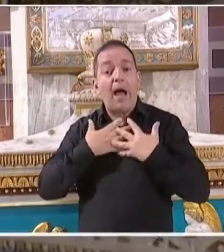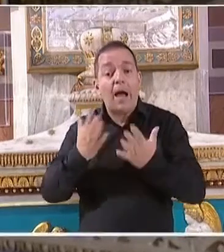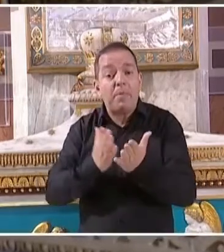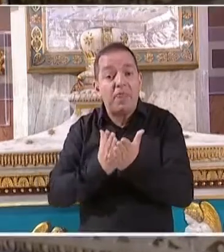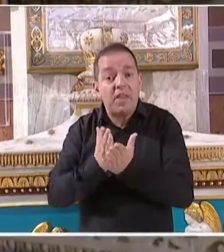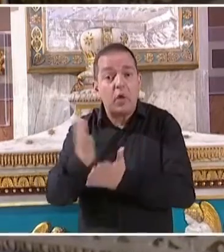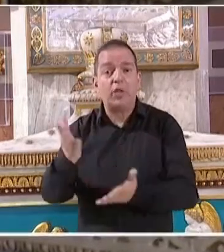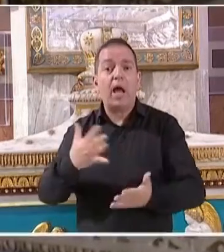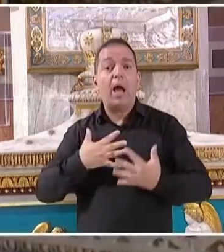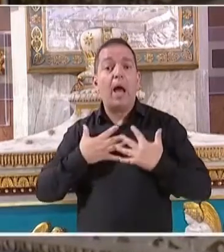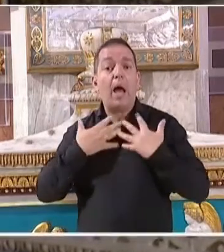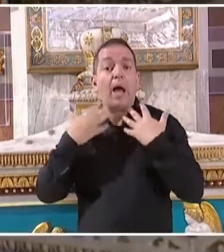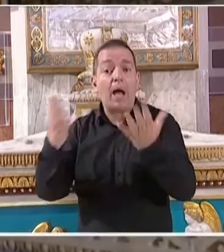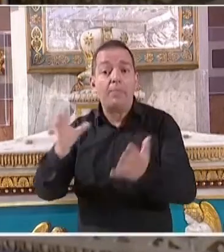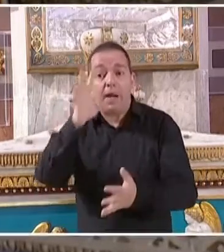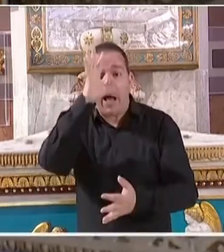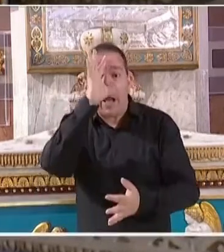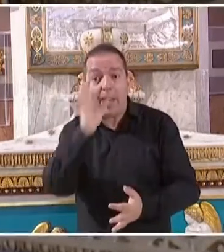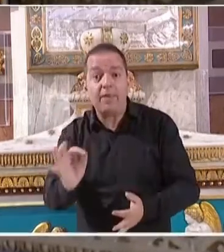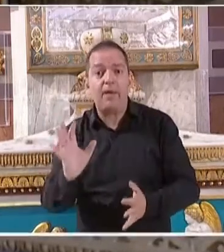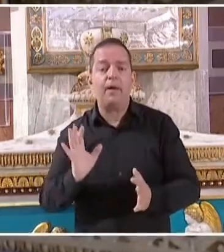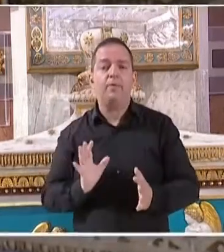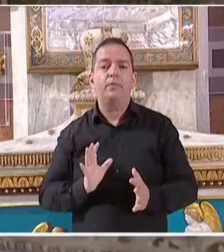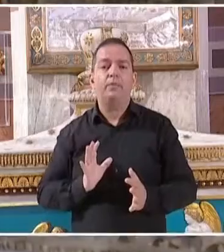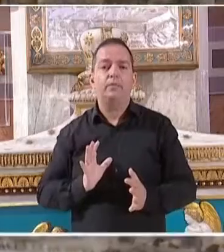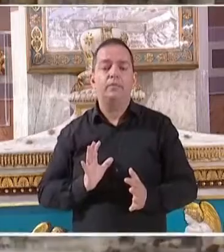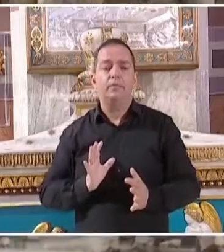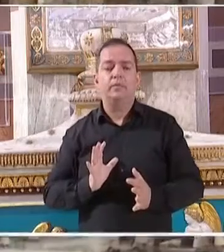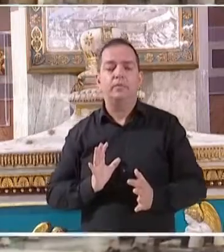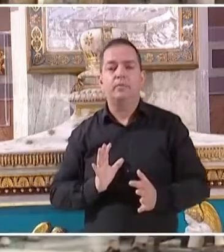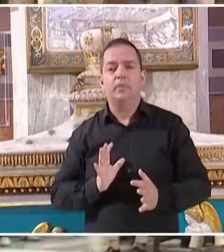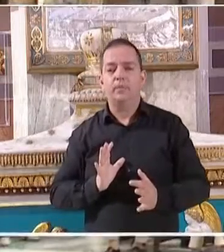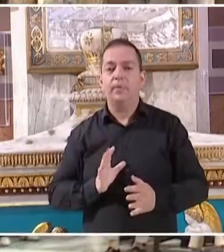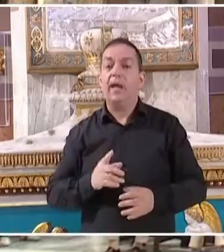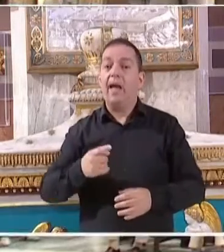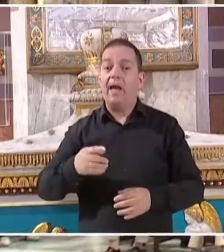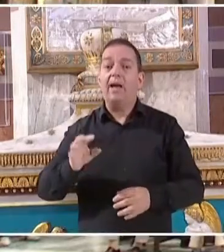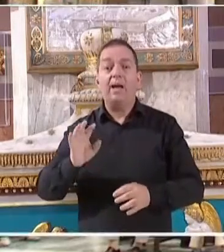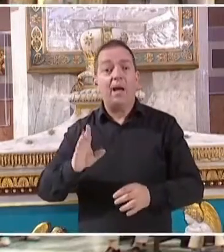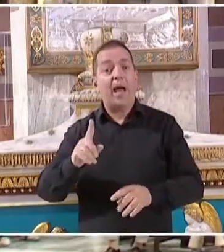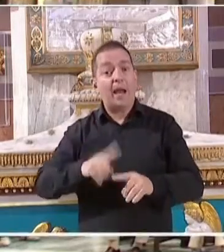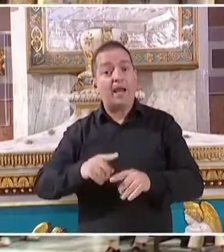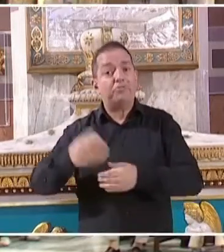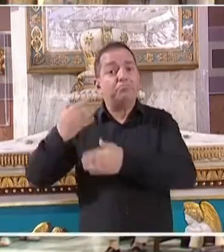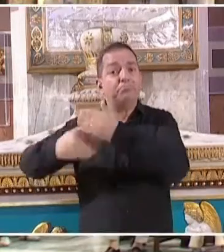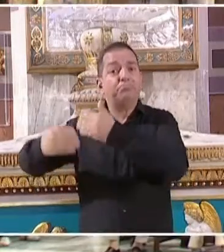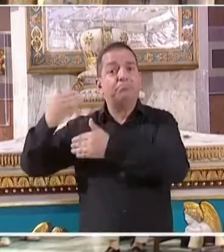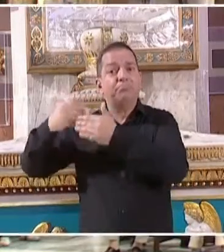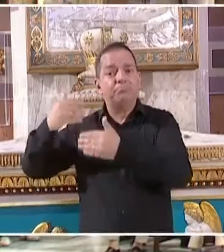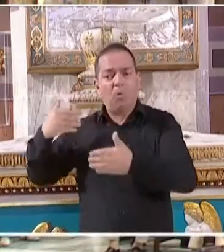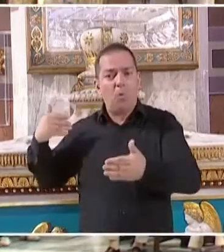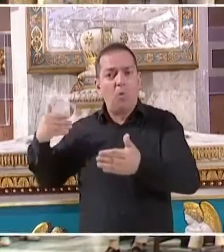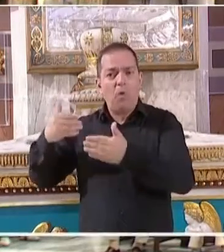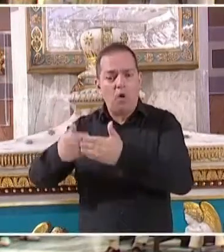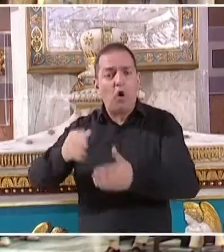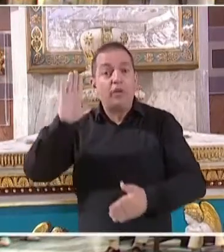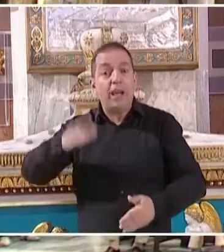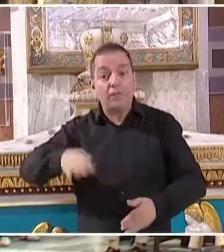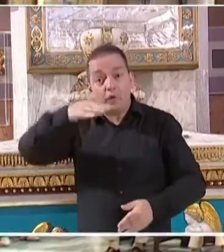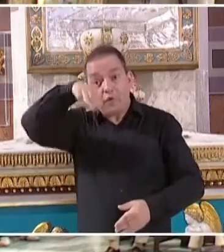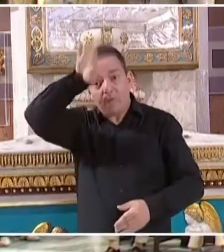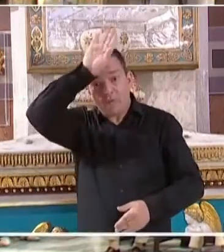την αλήθεια. Με την πίστη αυτή, ο τελευταίος αυτοκράτορ,